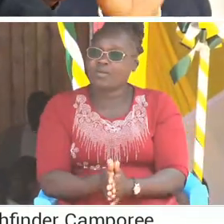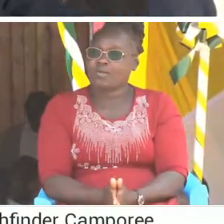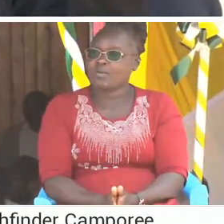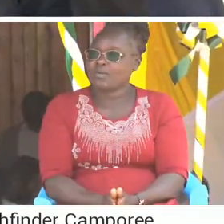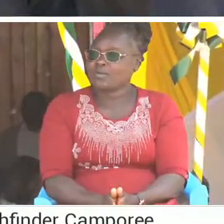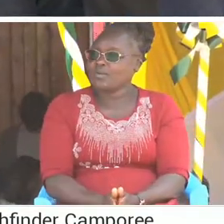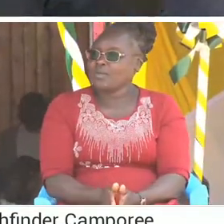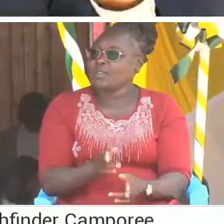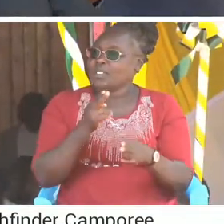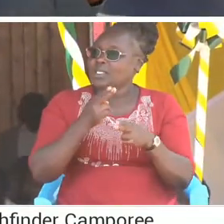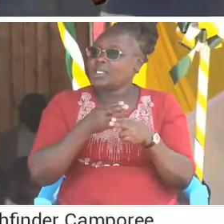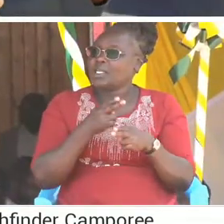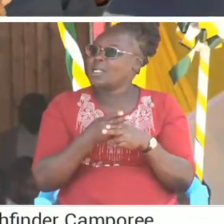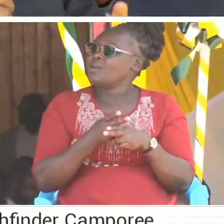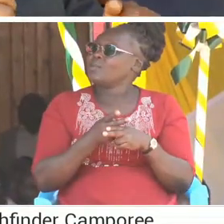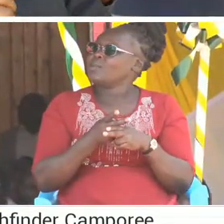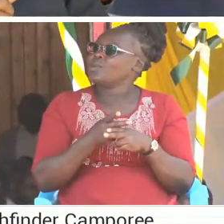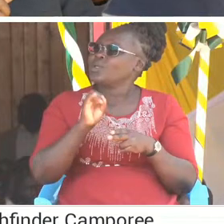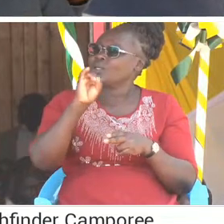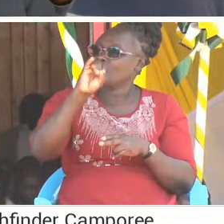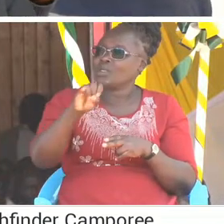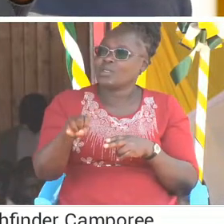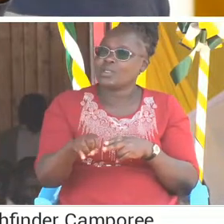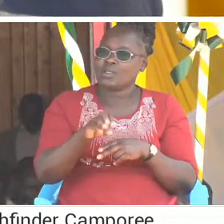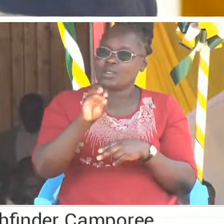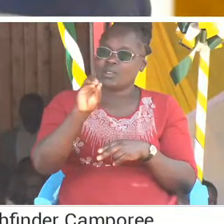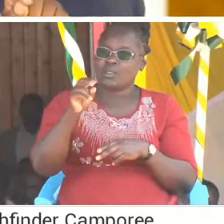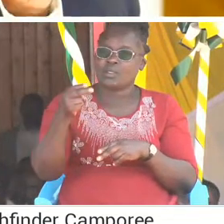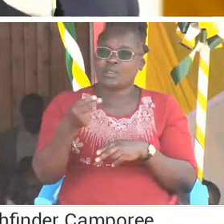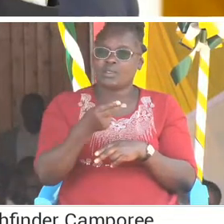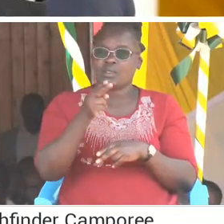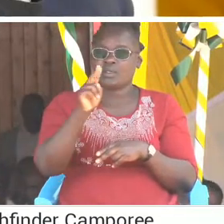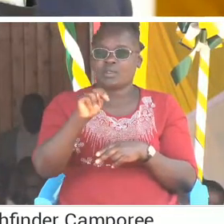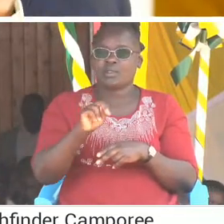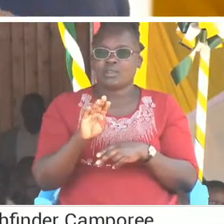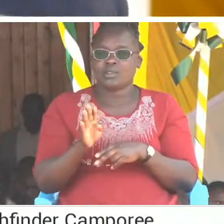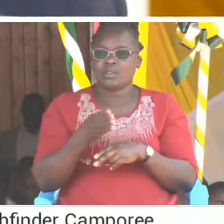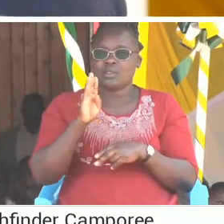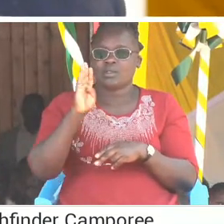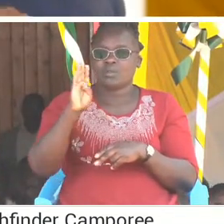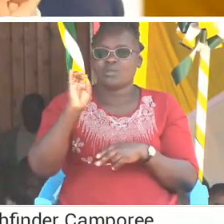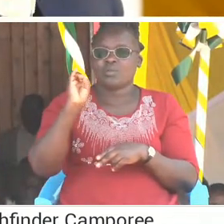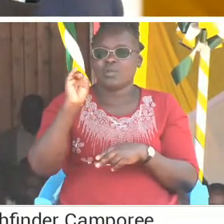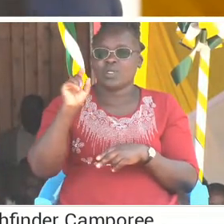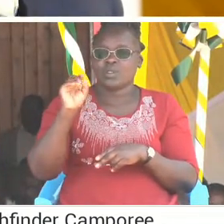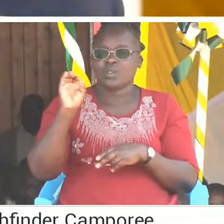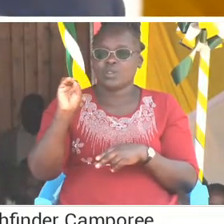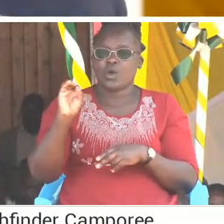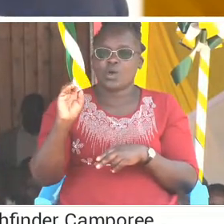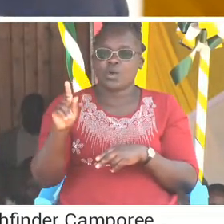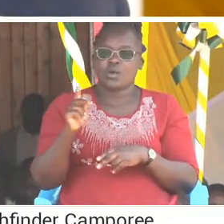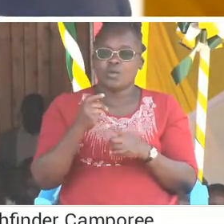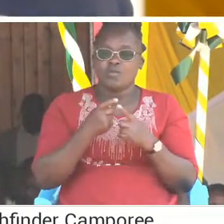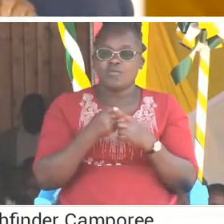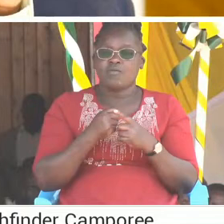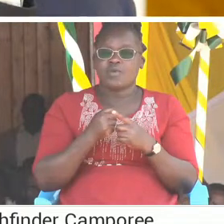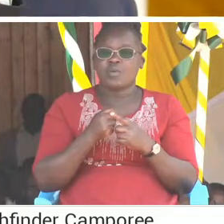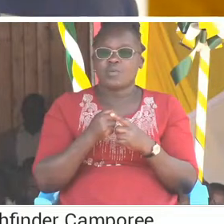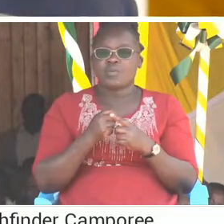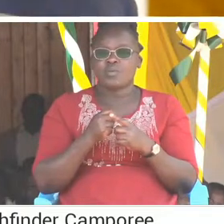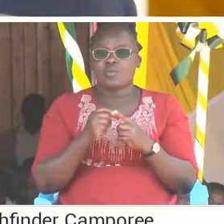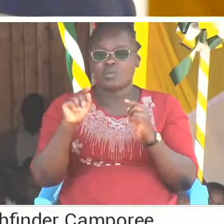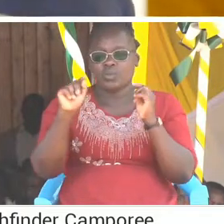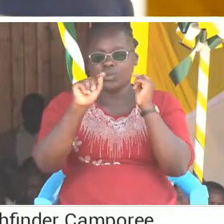Kwa majina naitwa John Bitok Laldim kutoka kanisa ya Tajazi Central Tindred Station